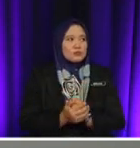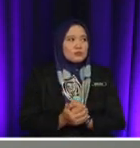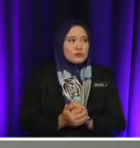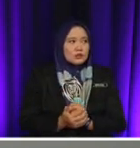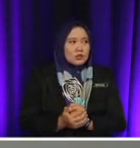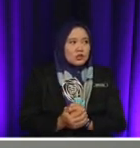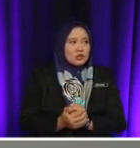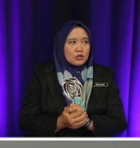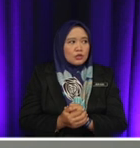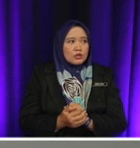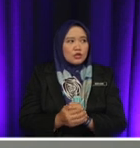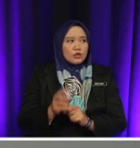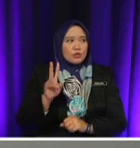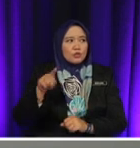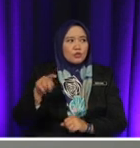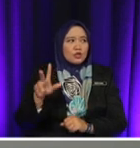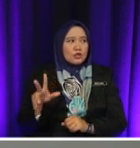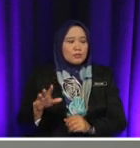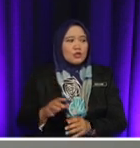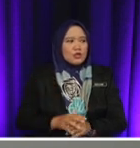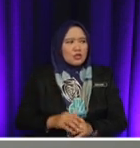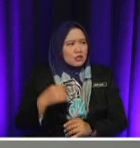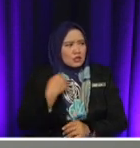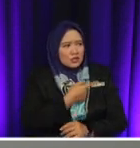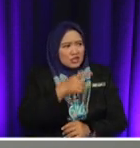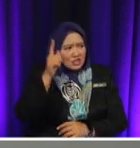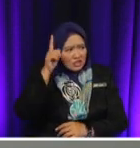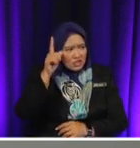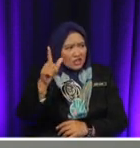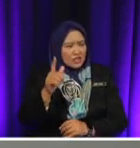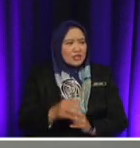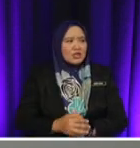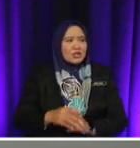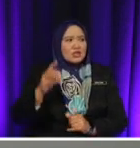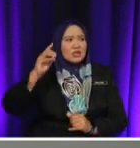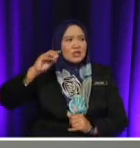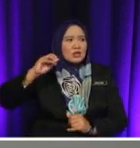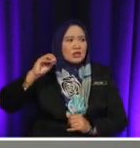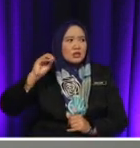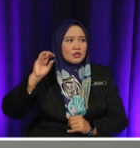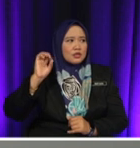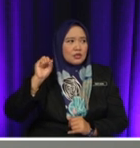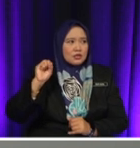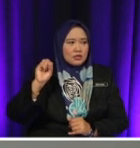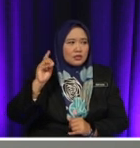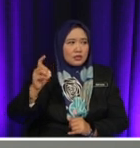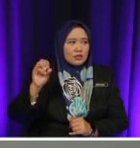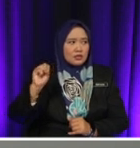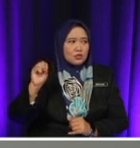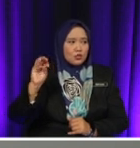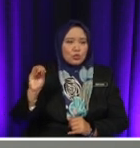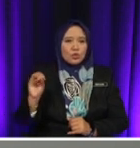antibiotik so perkataan terakhirnya adalah antibiotik so itu adalah yang pertama ciri penentu yang